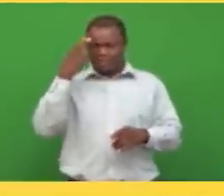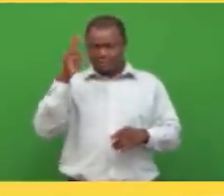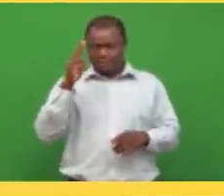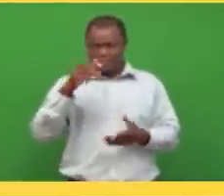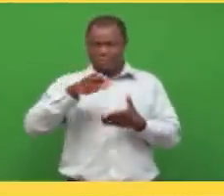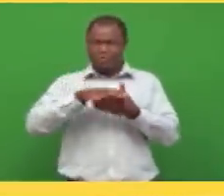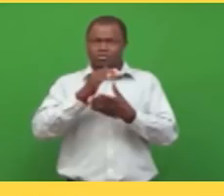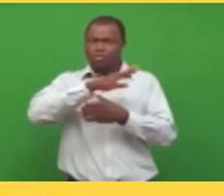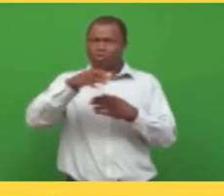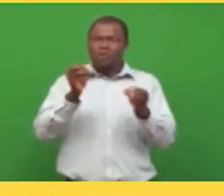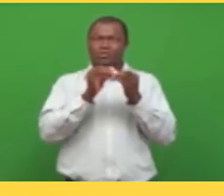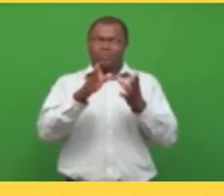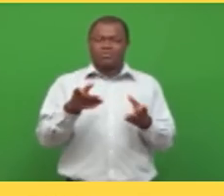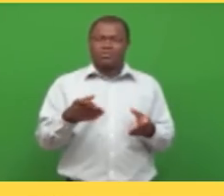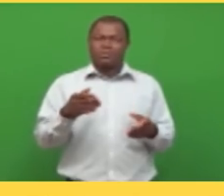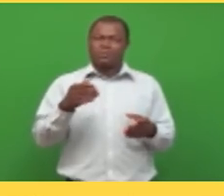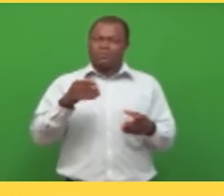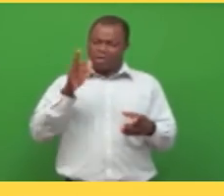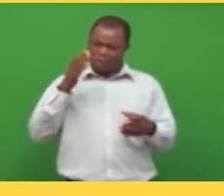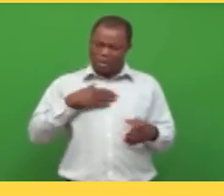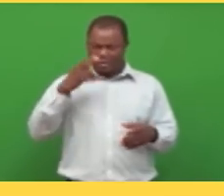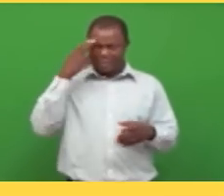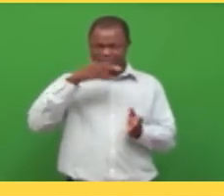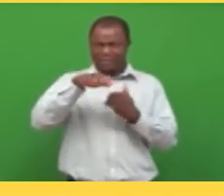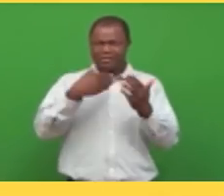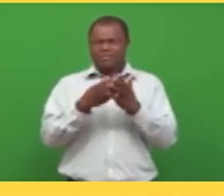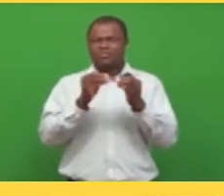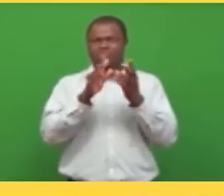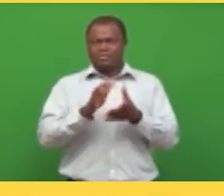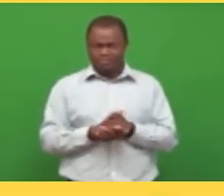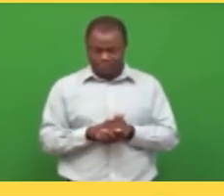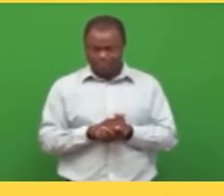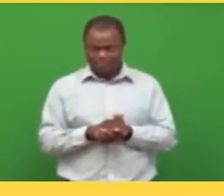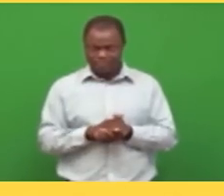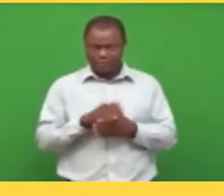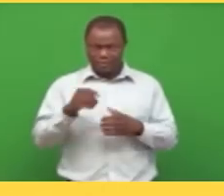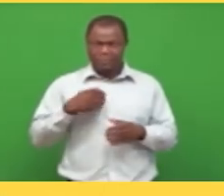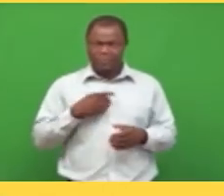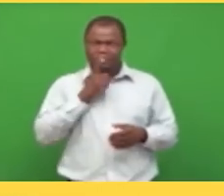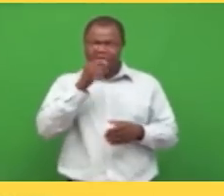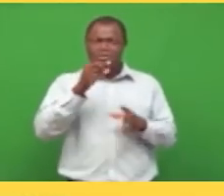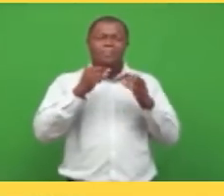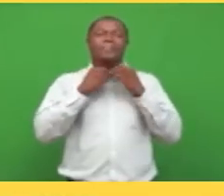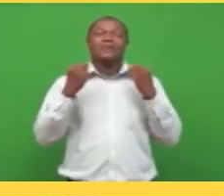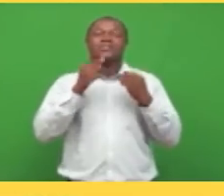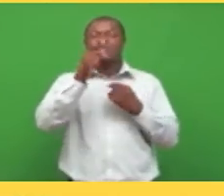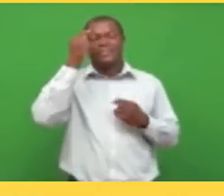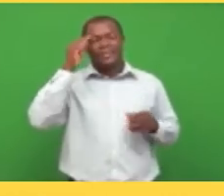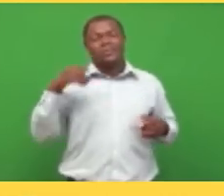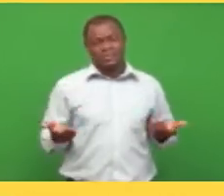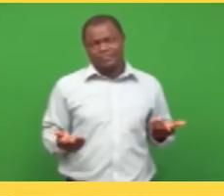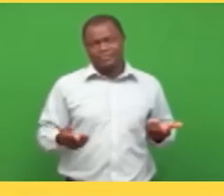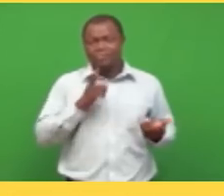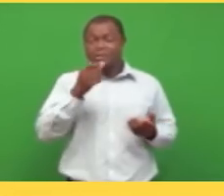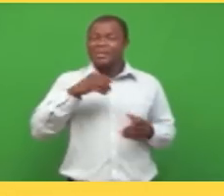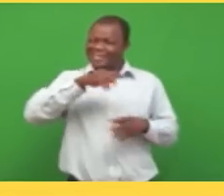hama dzemukadzi tiri hama dzemurume mashoko makuku tari kutaurwa nine ndiri kuuya kwamuri pastor vari kutiga isusu